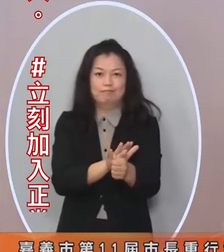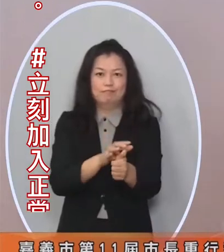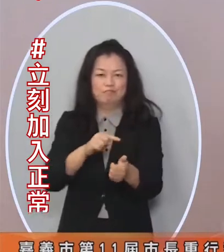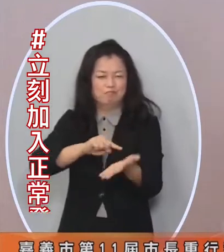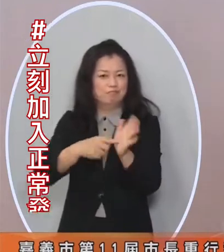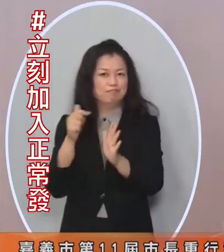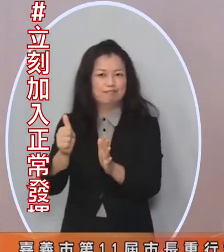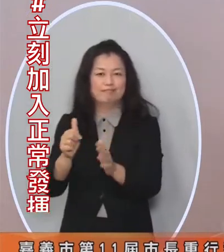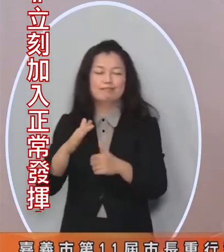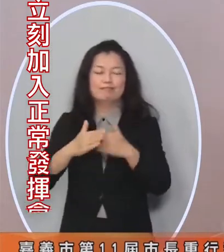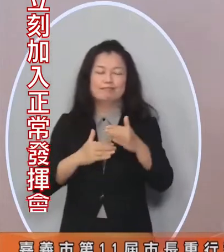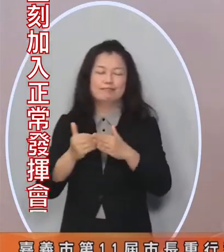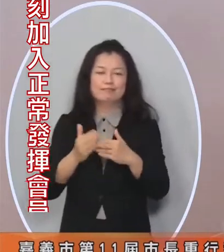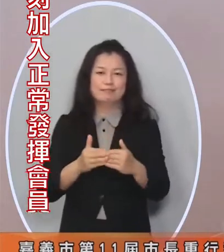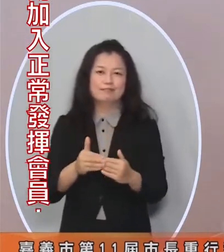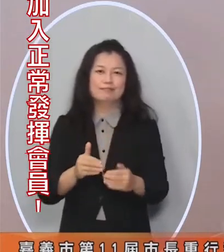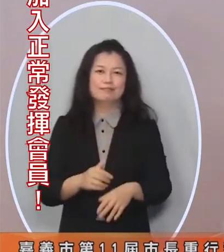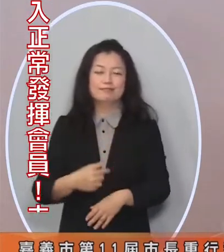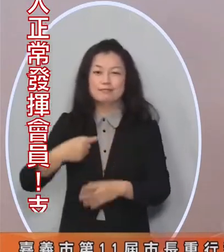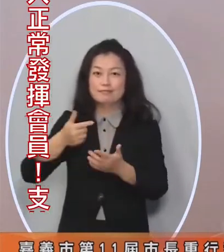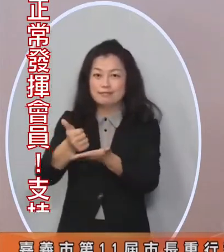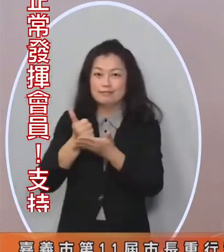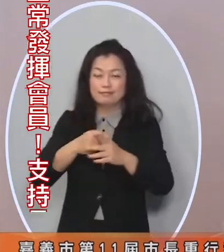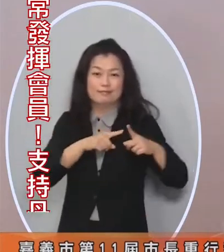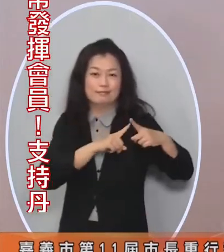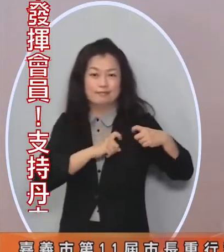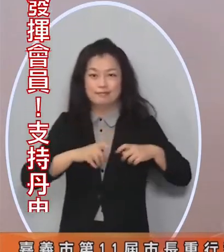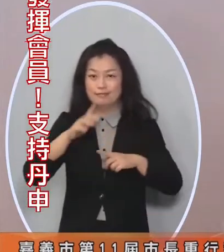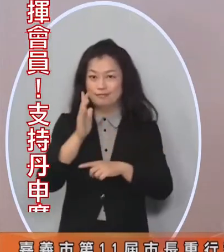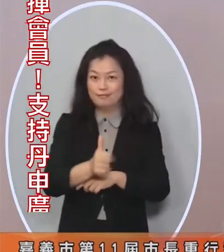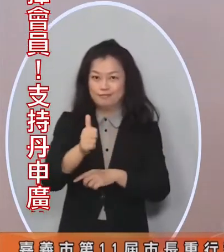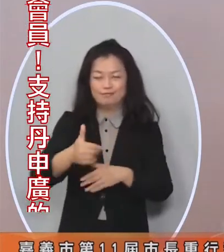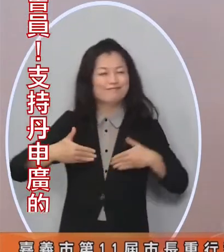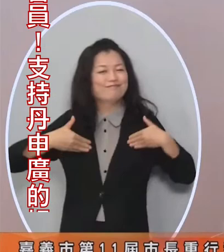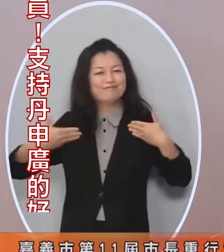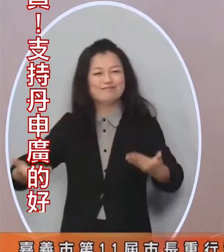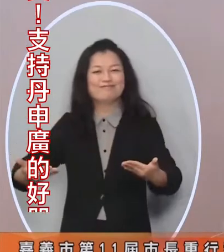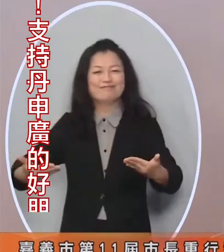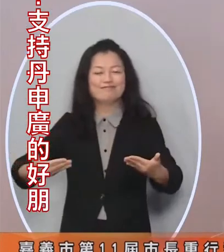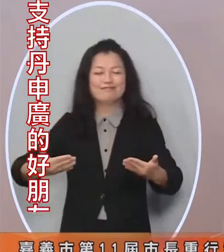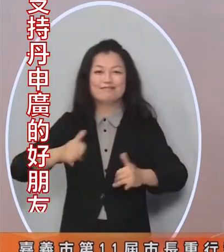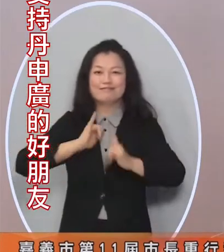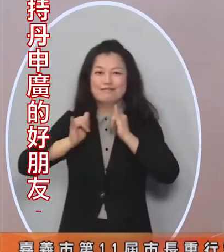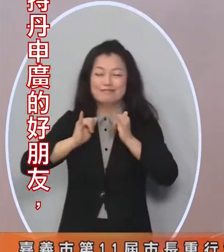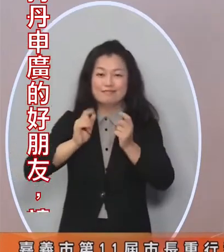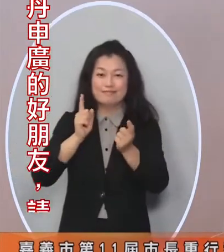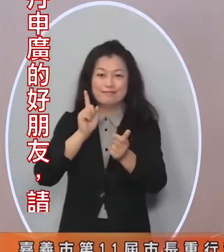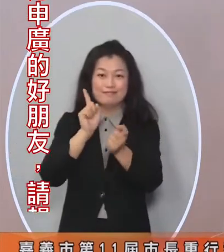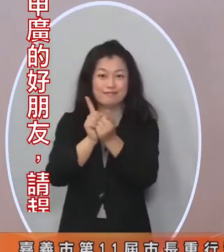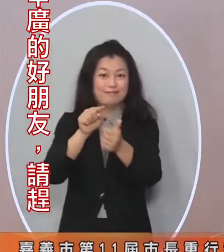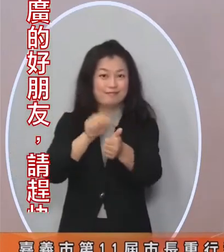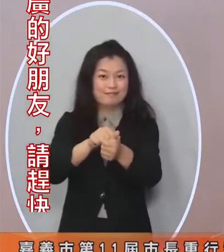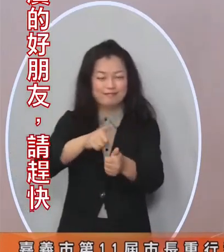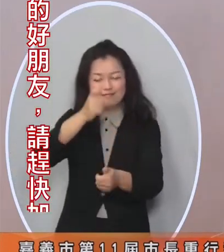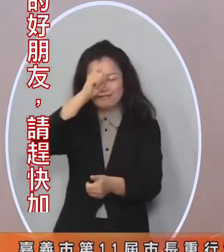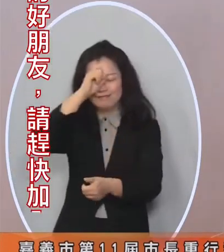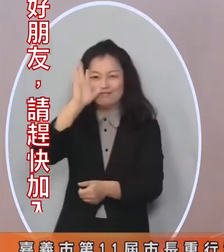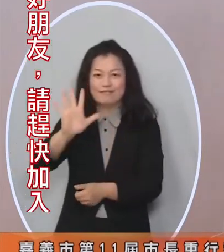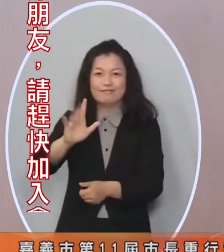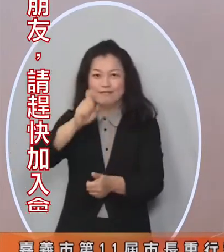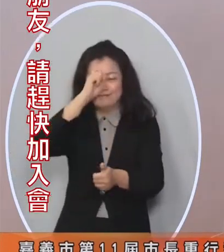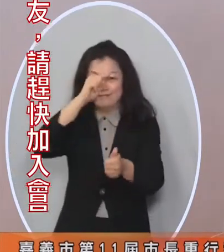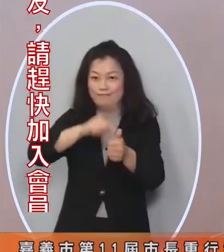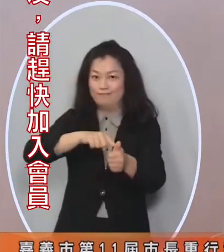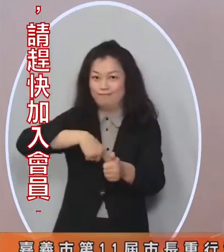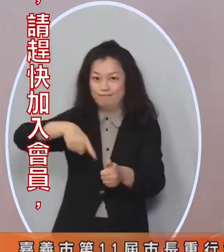员。那请这个郭台铭董事长欢迎您。我们整个社会对郭台铭董事长是有期待的啊，期待你来选总统。那当然选